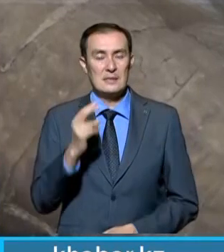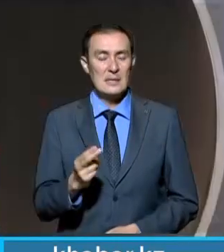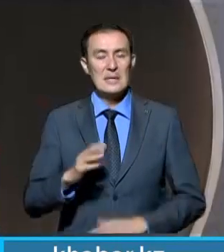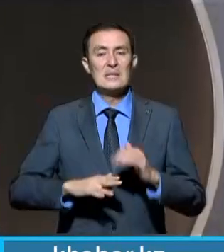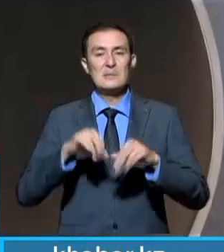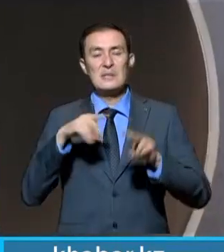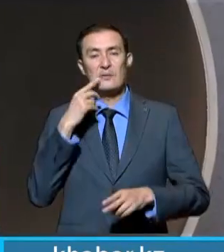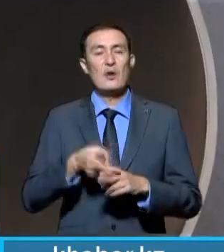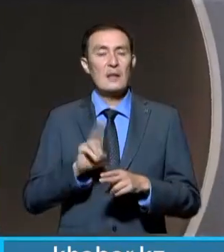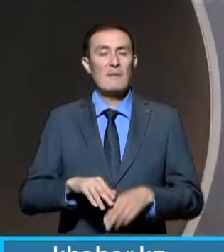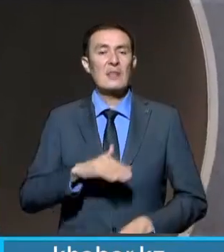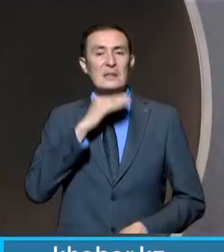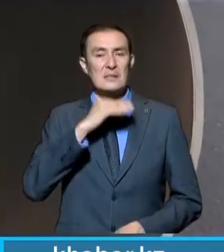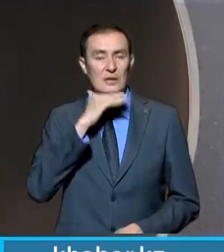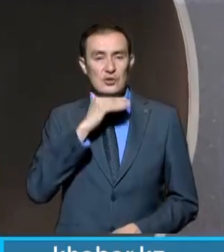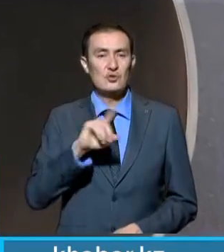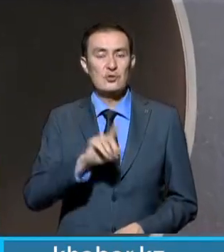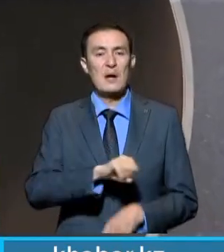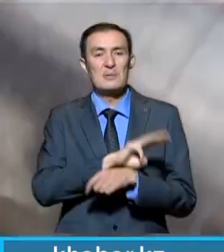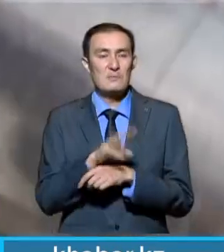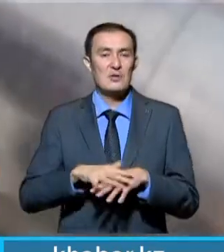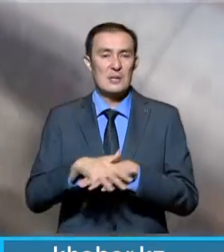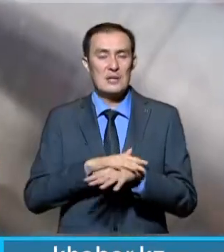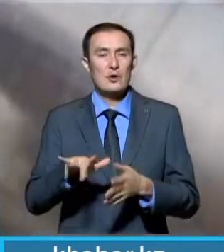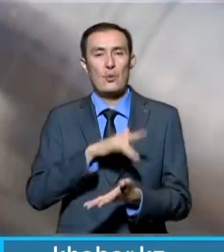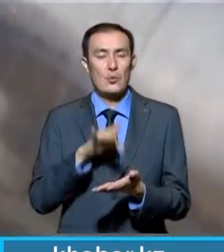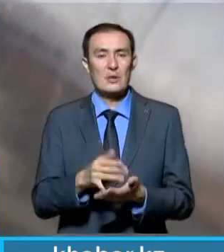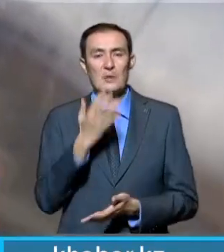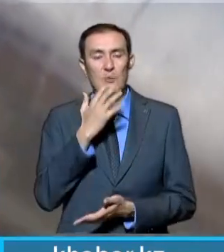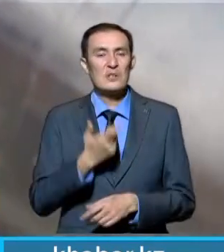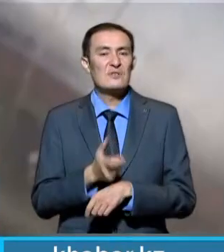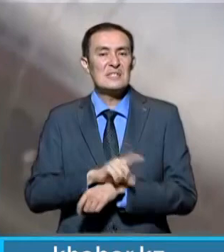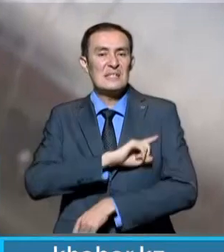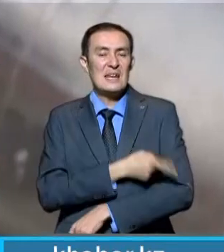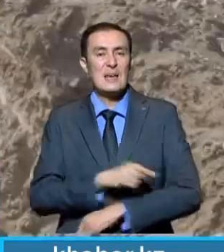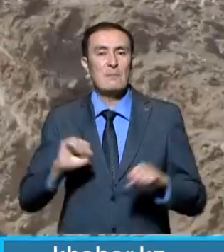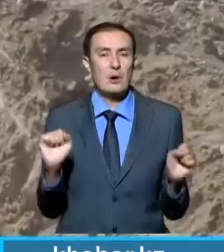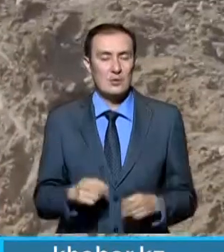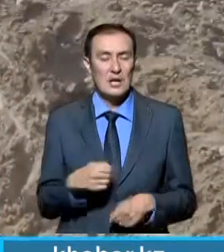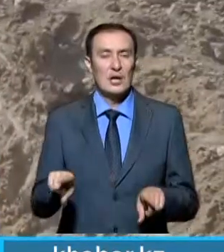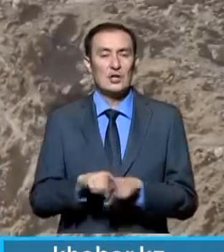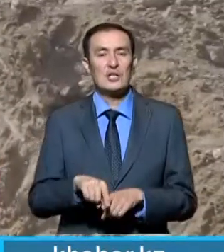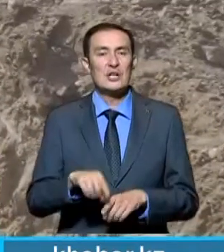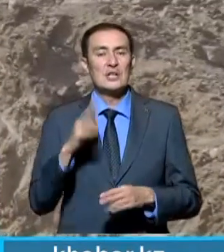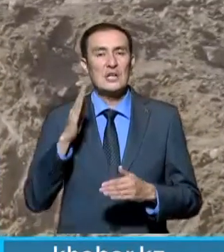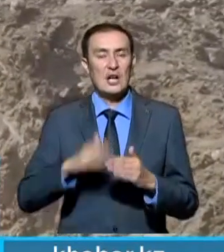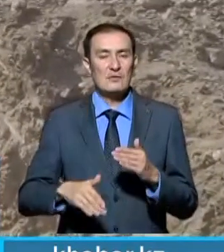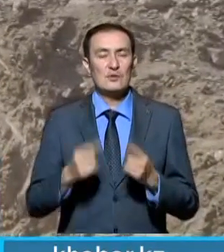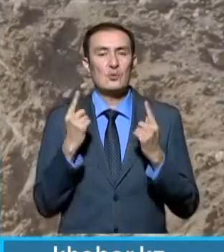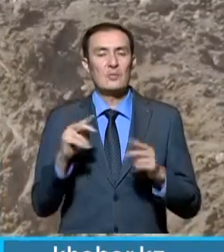специалисты говорят что этого достаточно чтобы обеспечить людей теплом даже в лютые морозы в городе также завершается